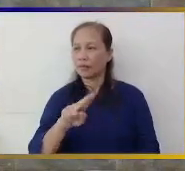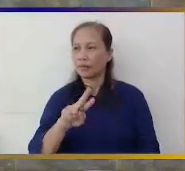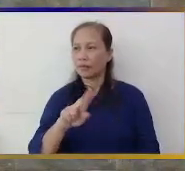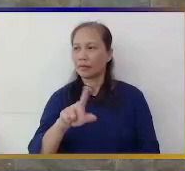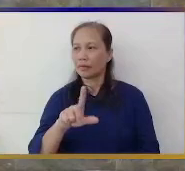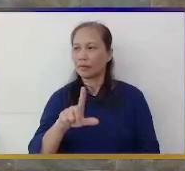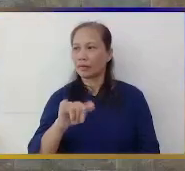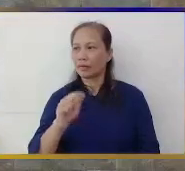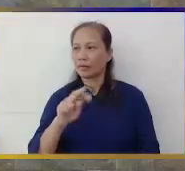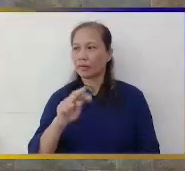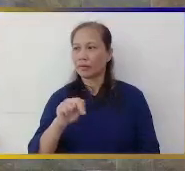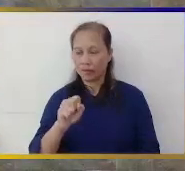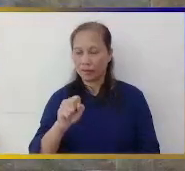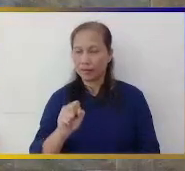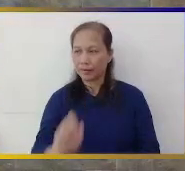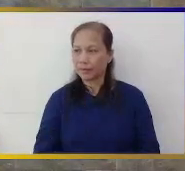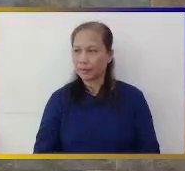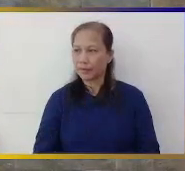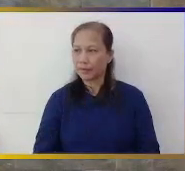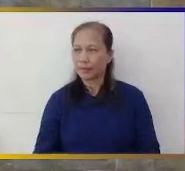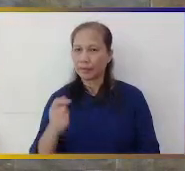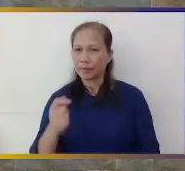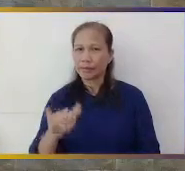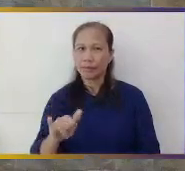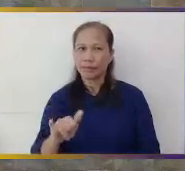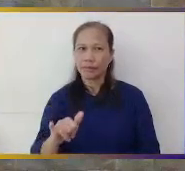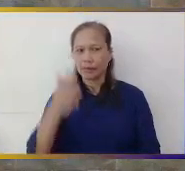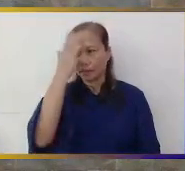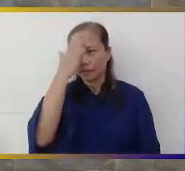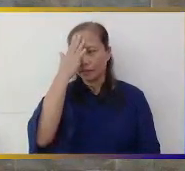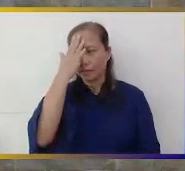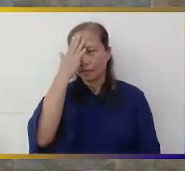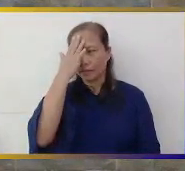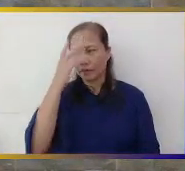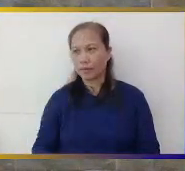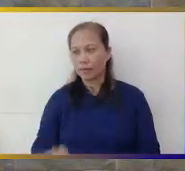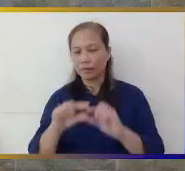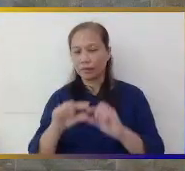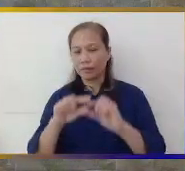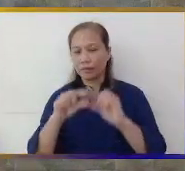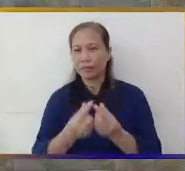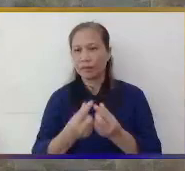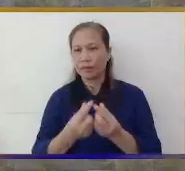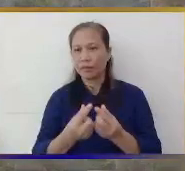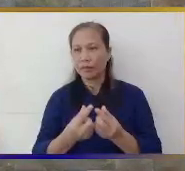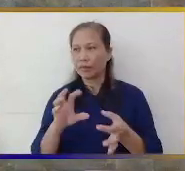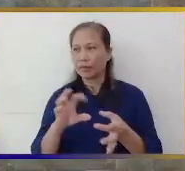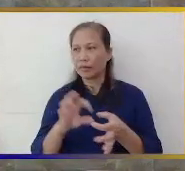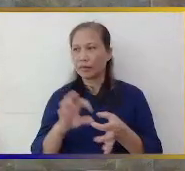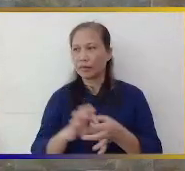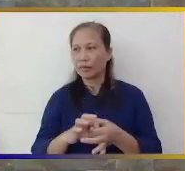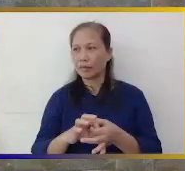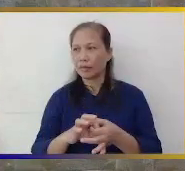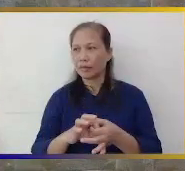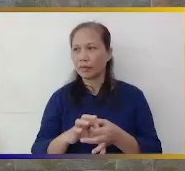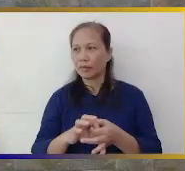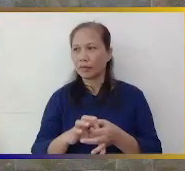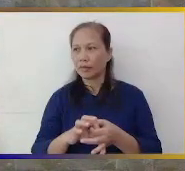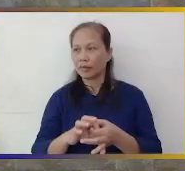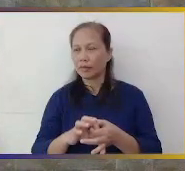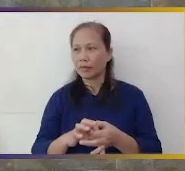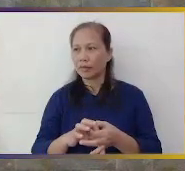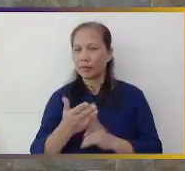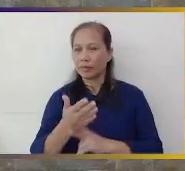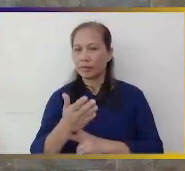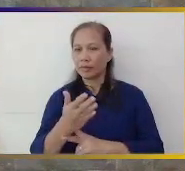ito pong mga pans ay mga taong kinilala grupo na kinilala na ang pananampalataya is according